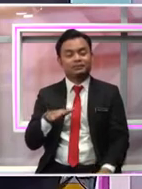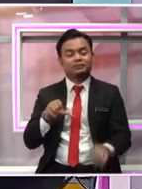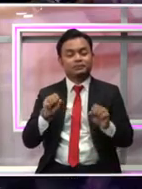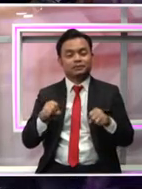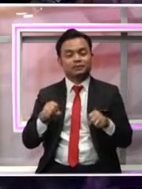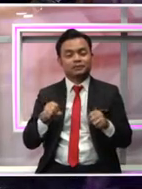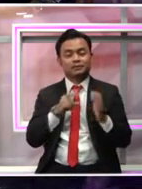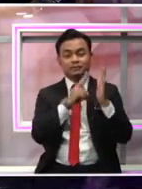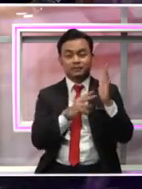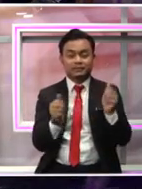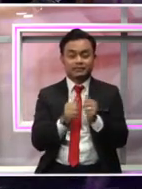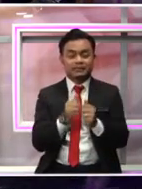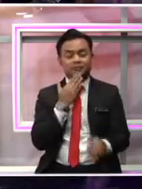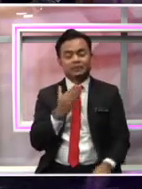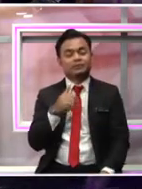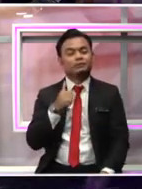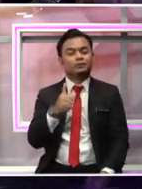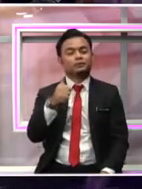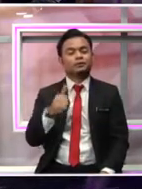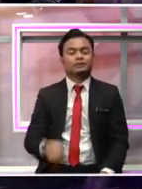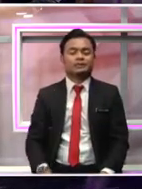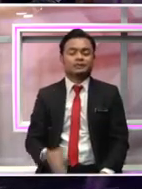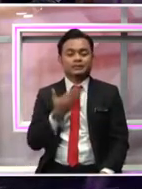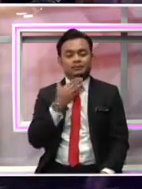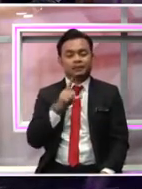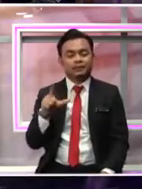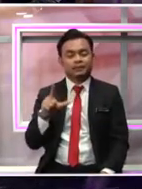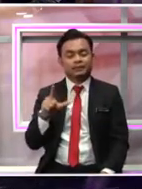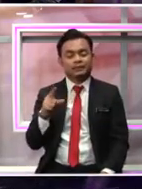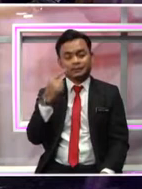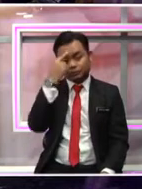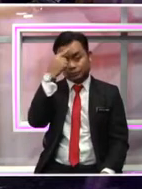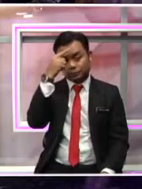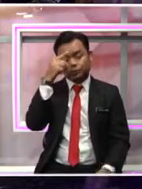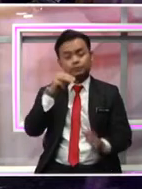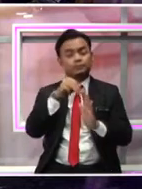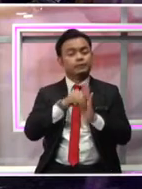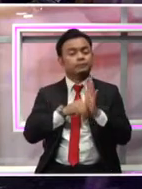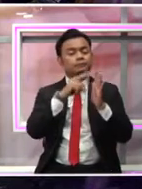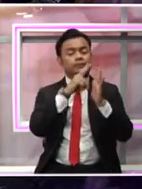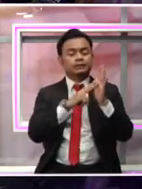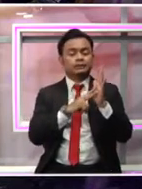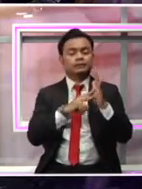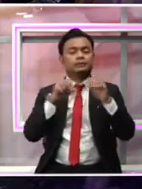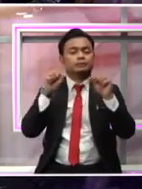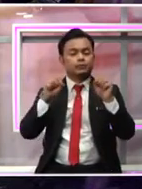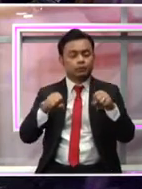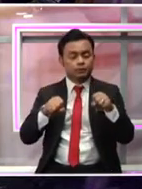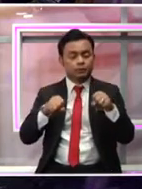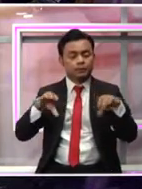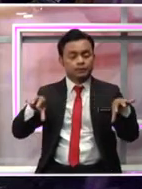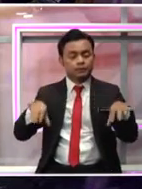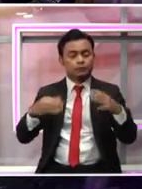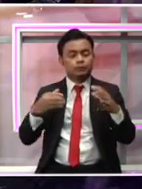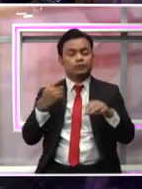baik baiklah jadi murid-murid di rumah untuk kelancaran membaca murid-murid boleh lakukan latihan pengukuhan